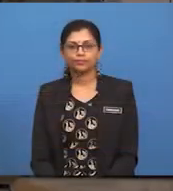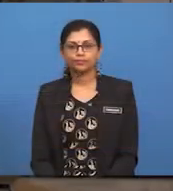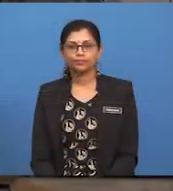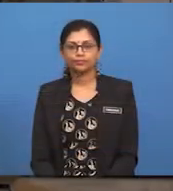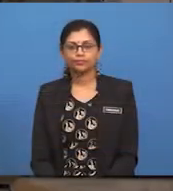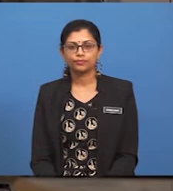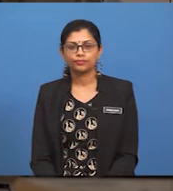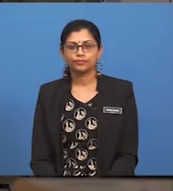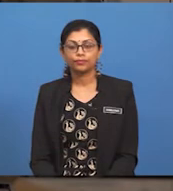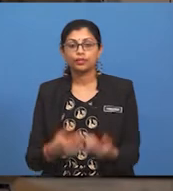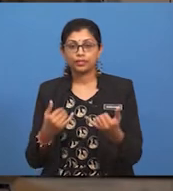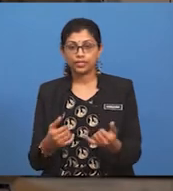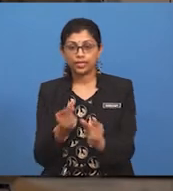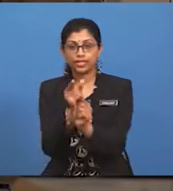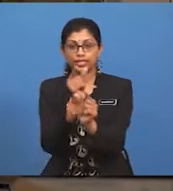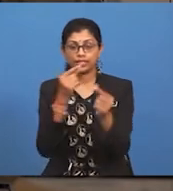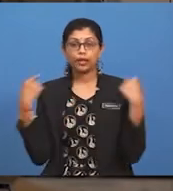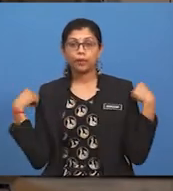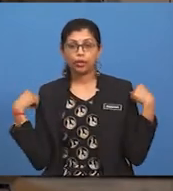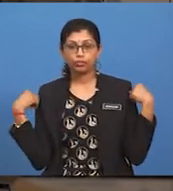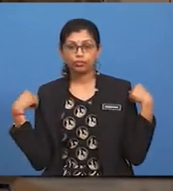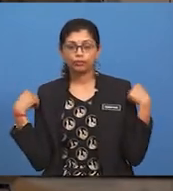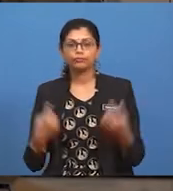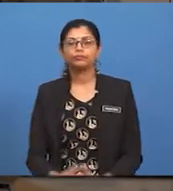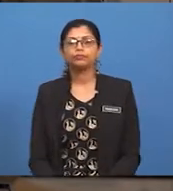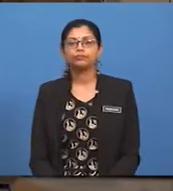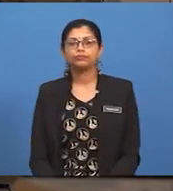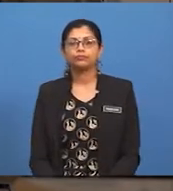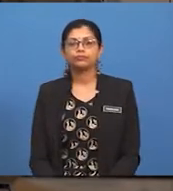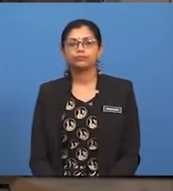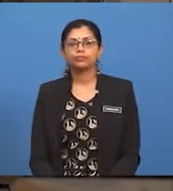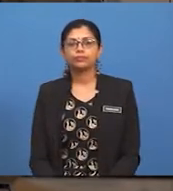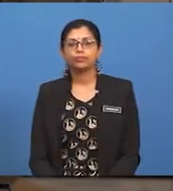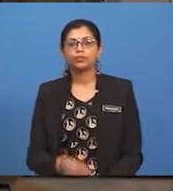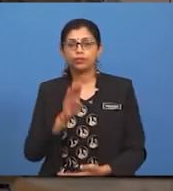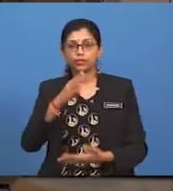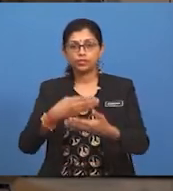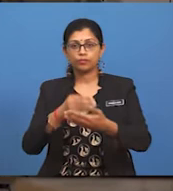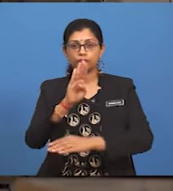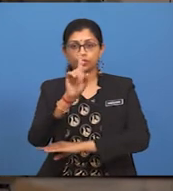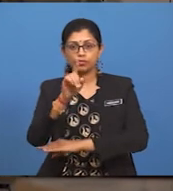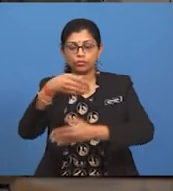Beralih ke garisan bahu. B hingga B1 masukkan